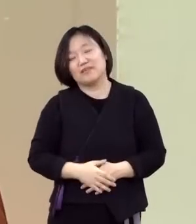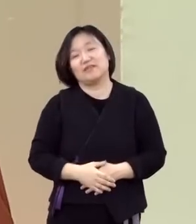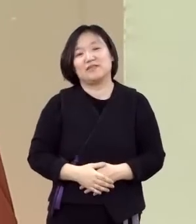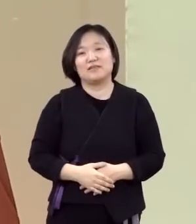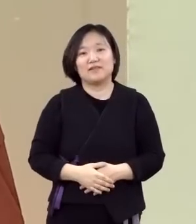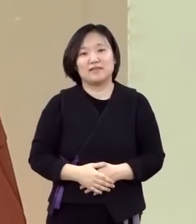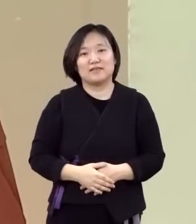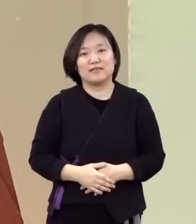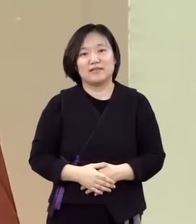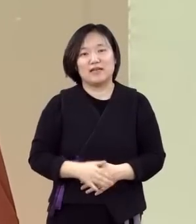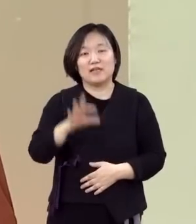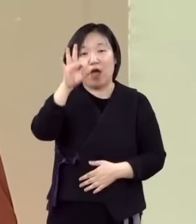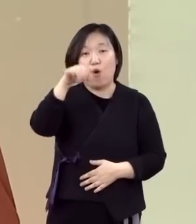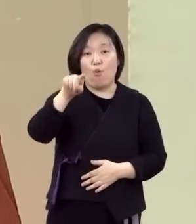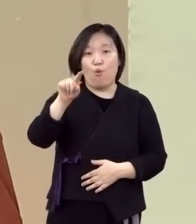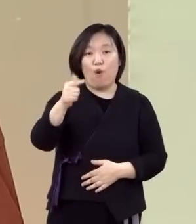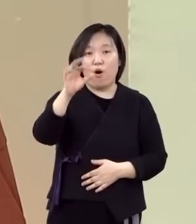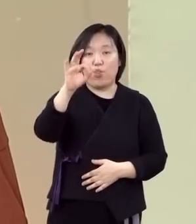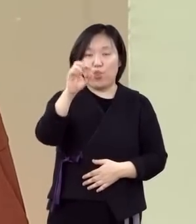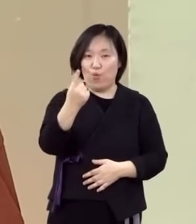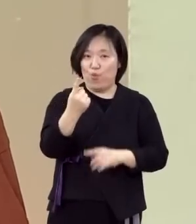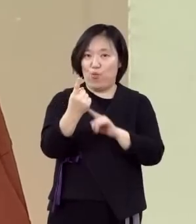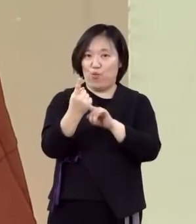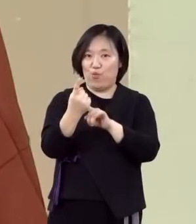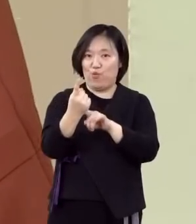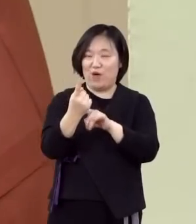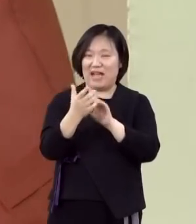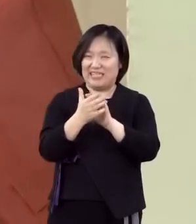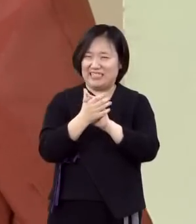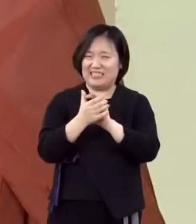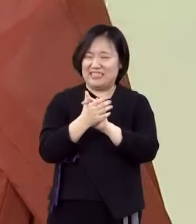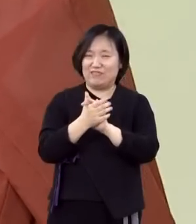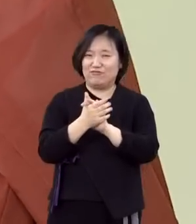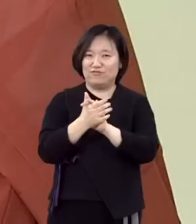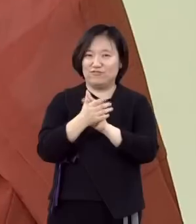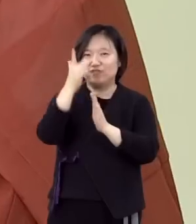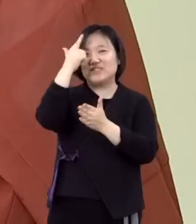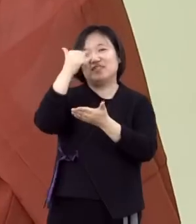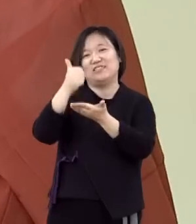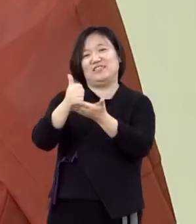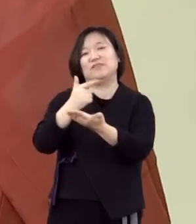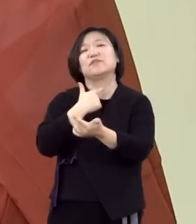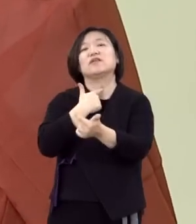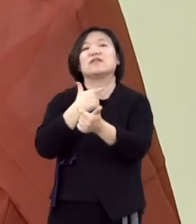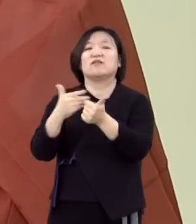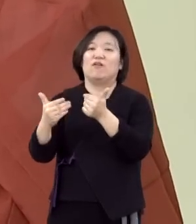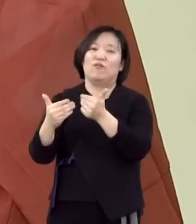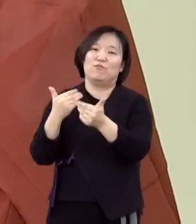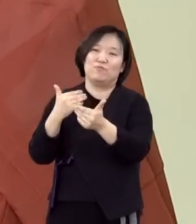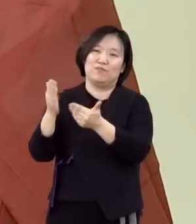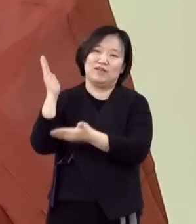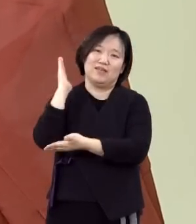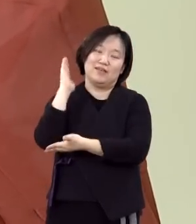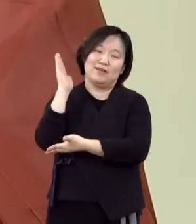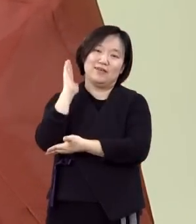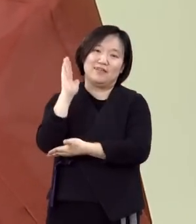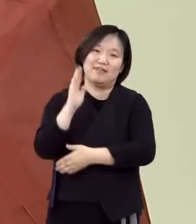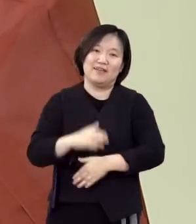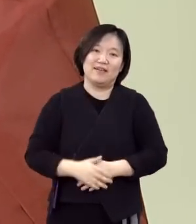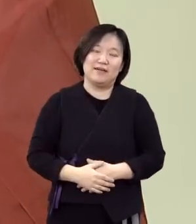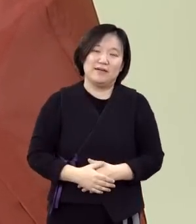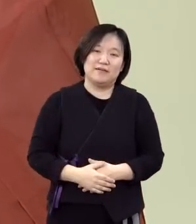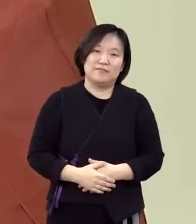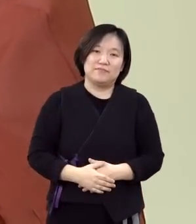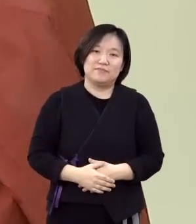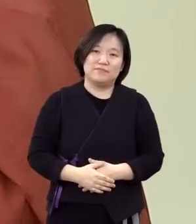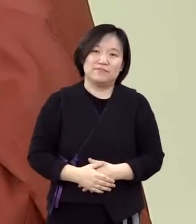는원호사주지스님과 가까운한동료스님에게실제로일어난일입니다 . 그들이내게직접들려준